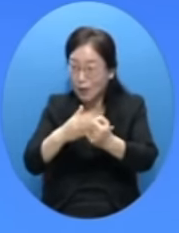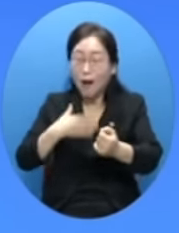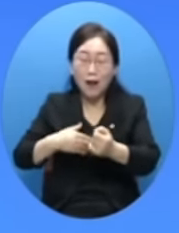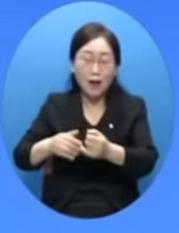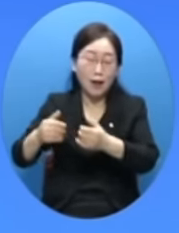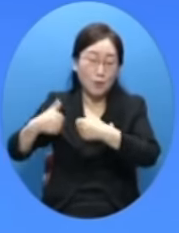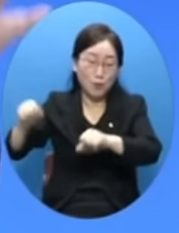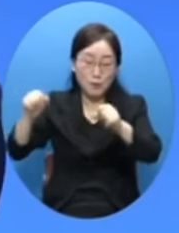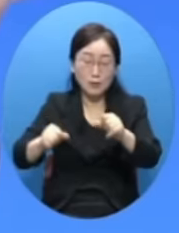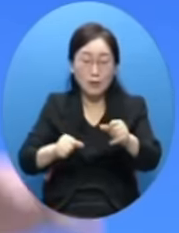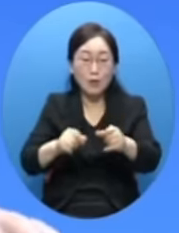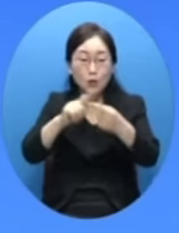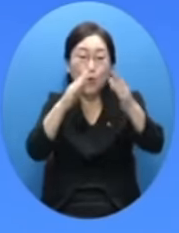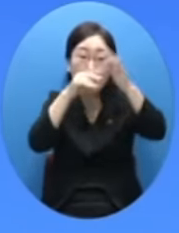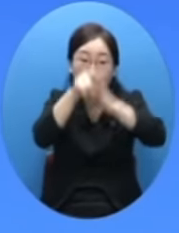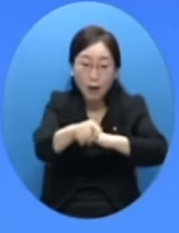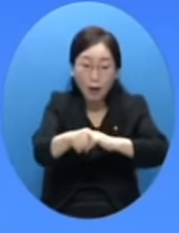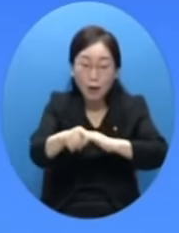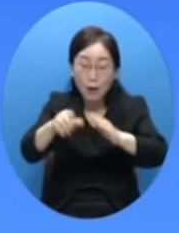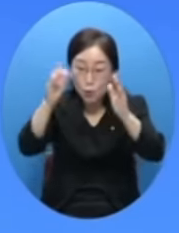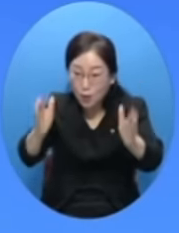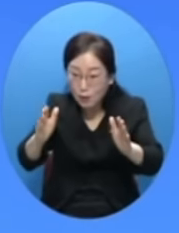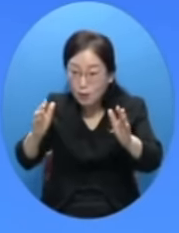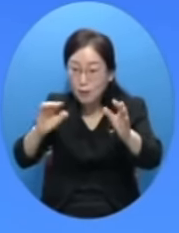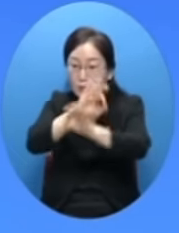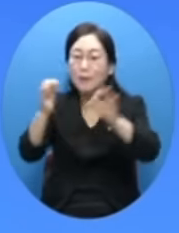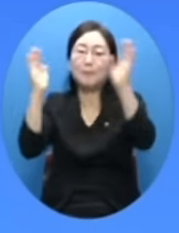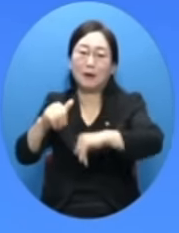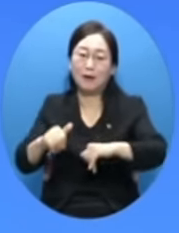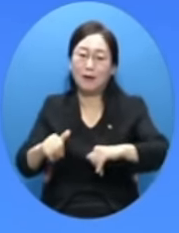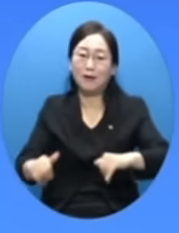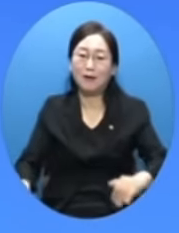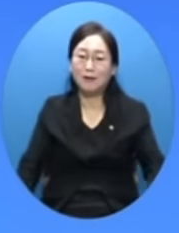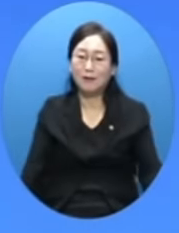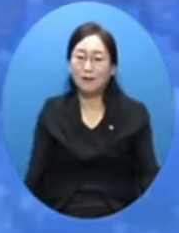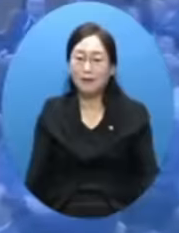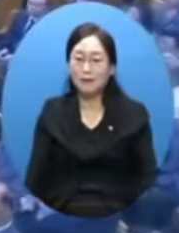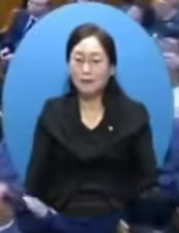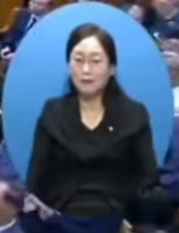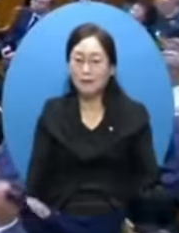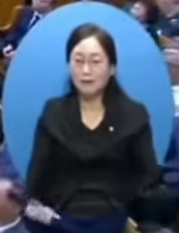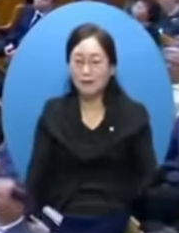갔는데 그때 그게 무너진 거예요. 할렐루야.